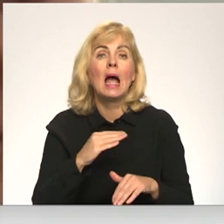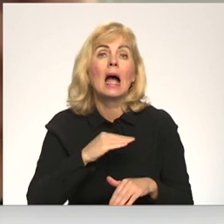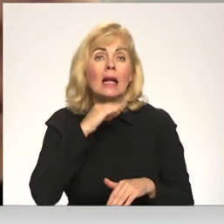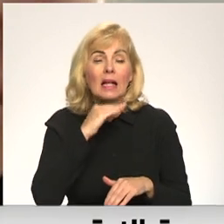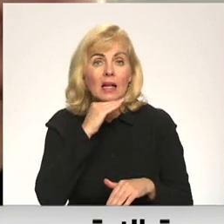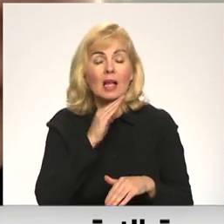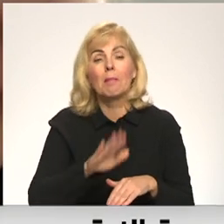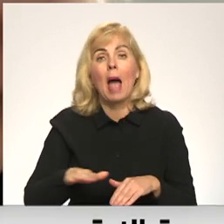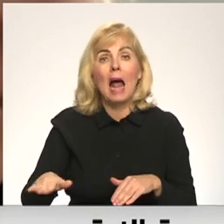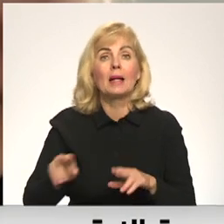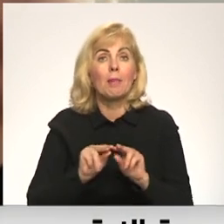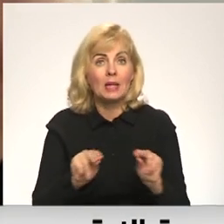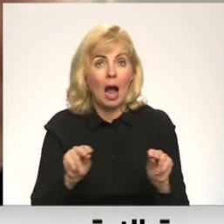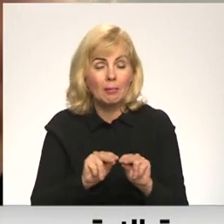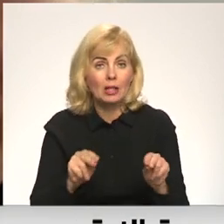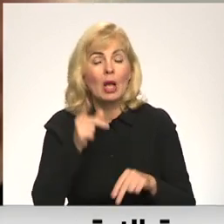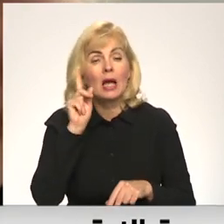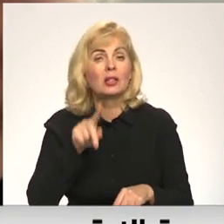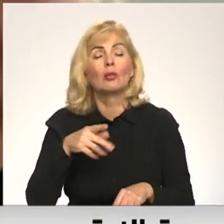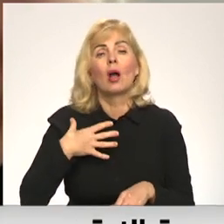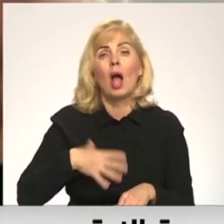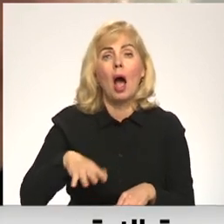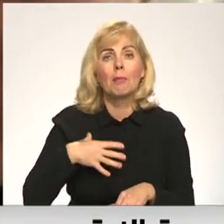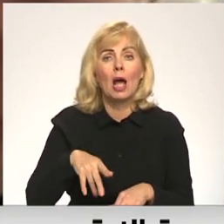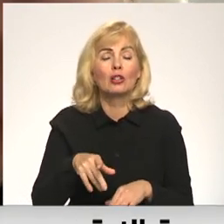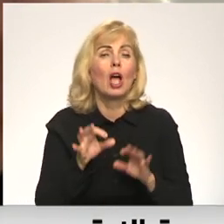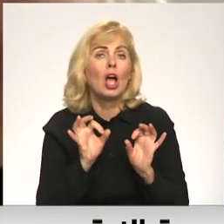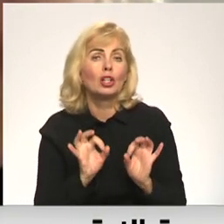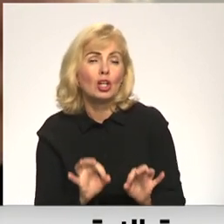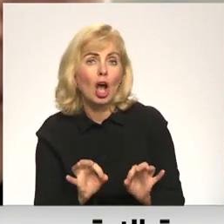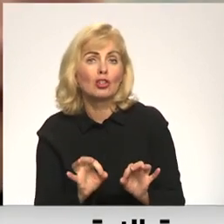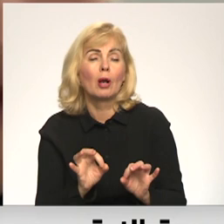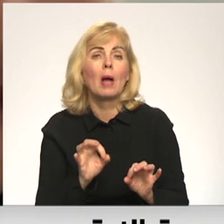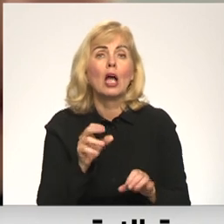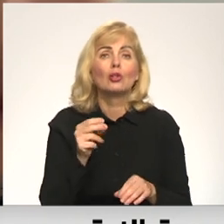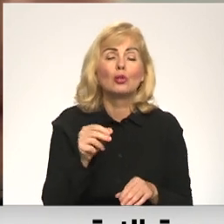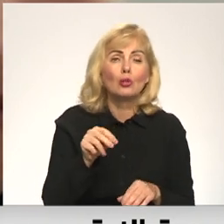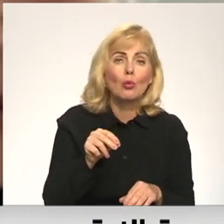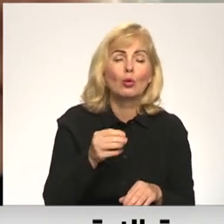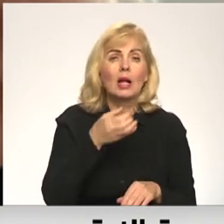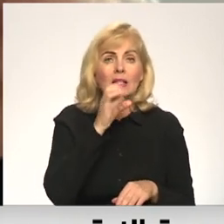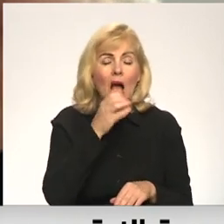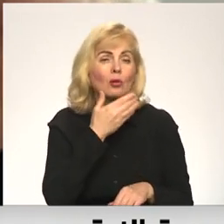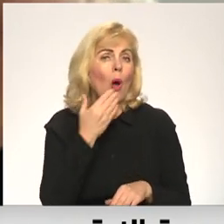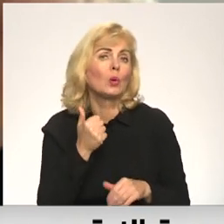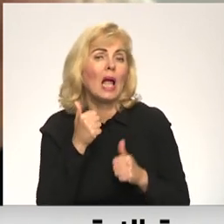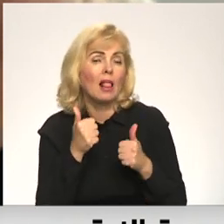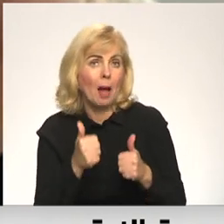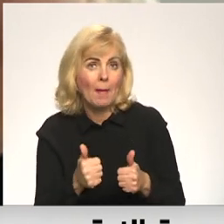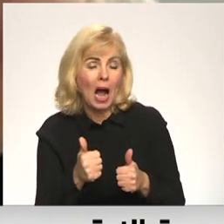bērniem jāmāca, lai viņi zina, kāpēc tad tiešām šie te cukurotie dzērieni varbūt nav tie